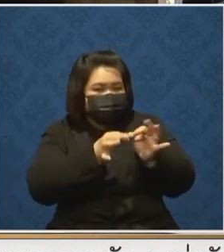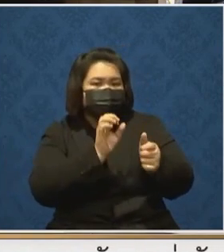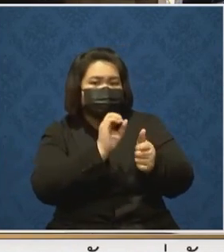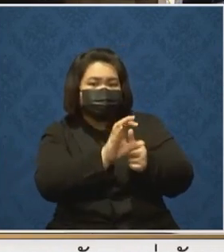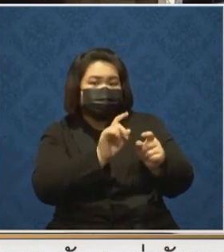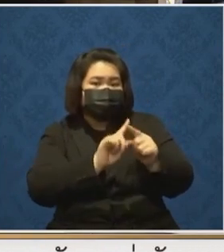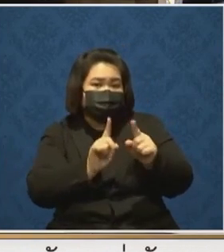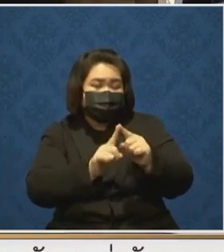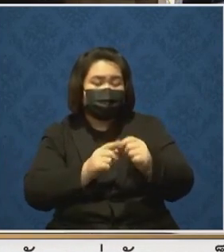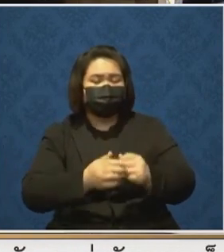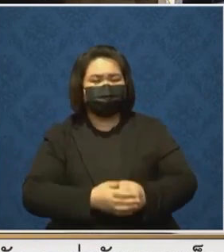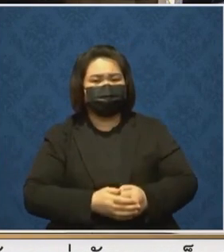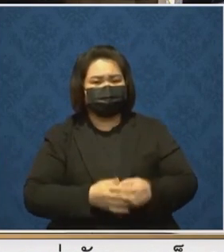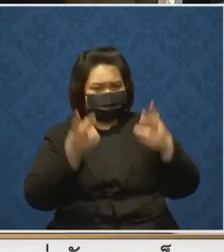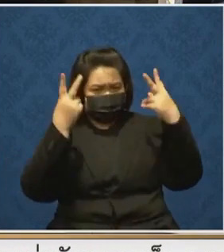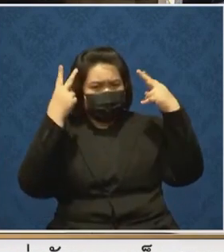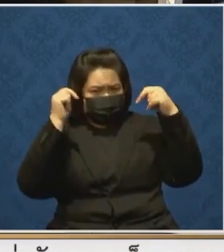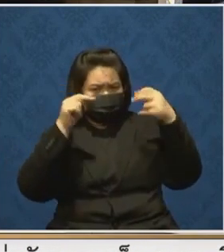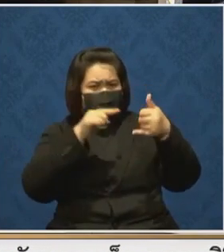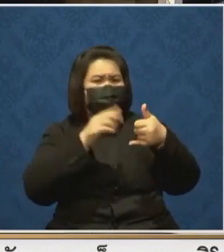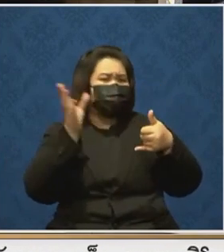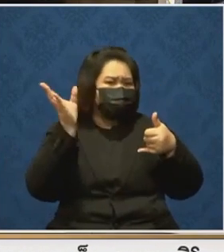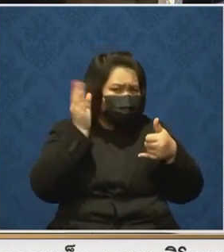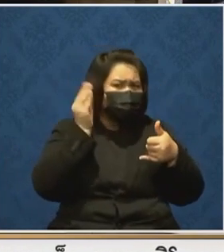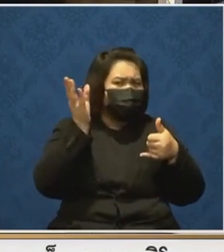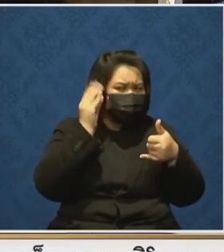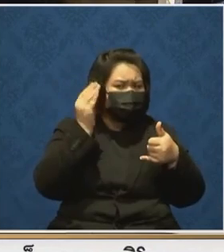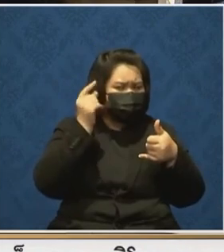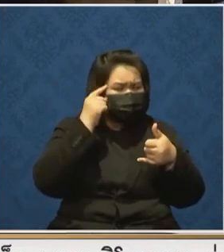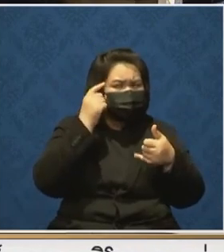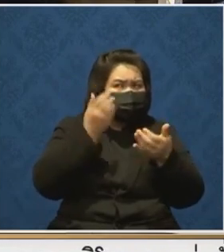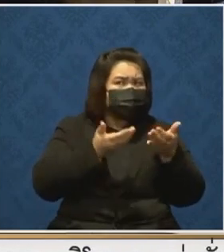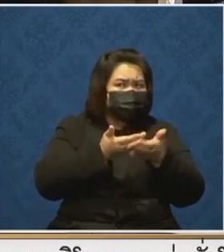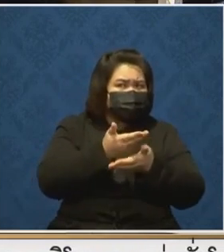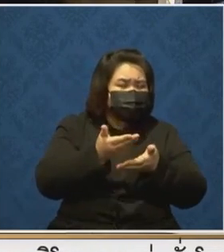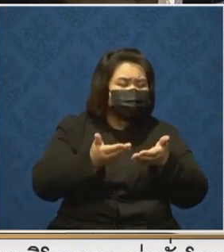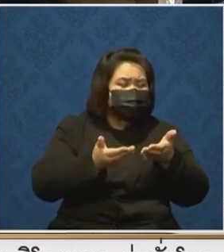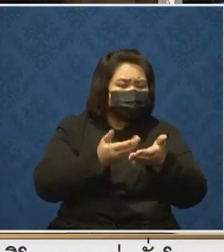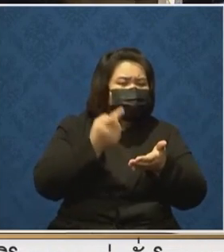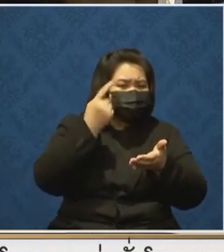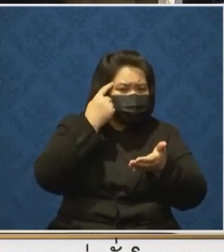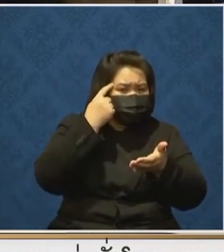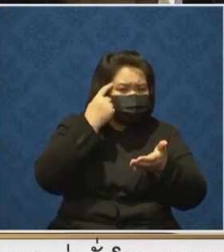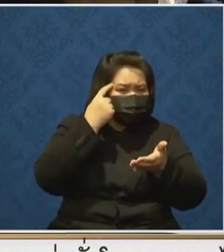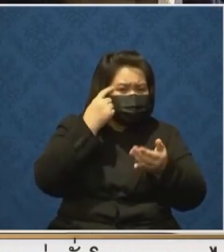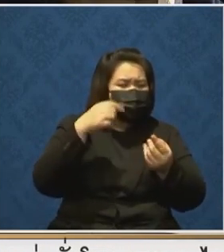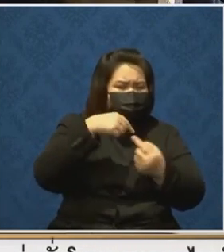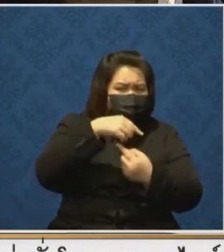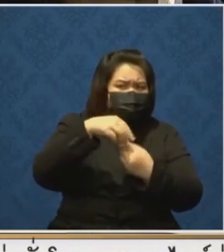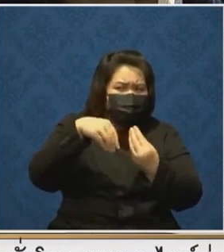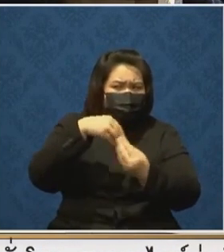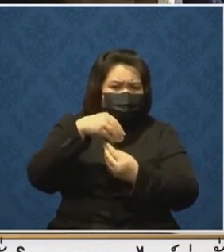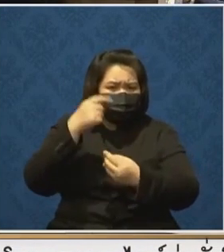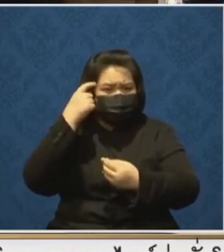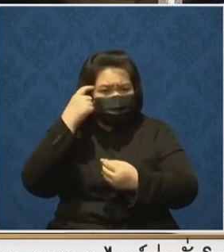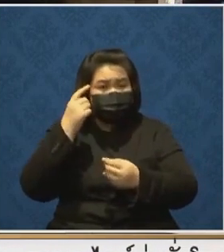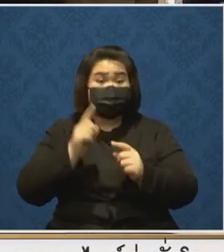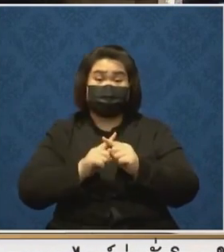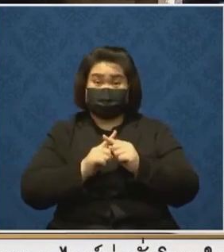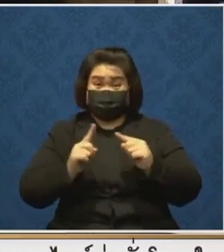ซึพนิประยตจโอชาต้องรับความเห็ไปพิจารณาอย่างถี่ท่วนและรอบครอบในอีษารรั